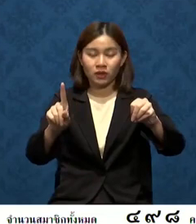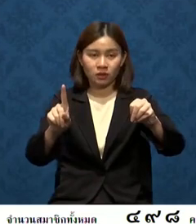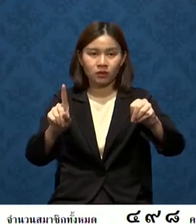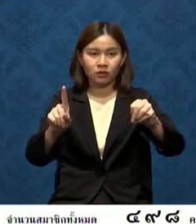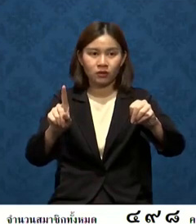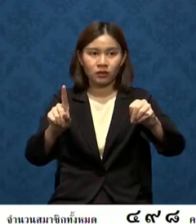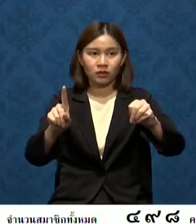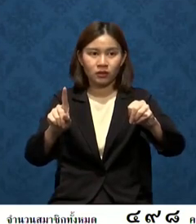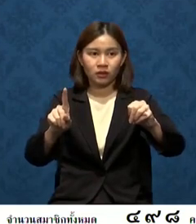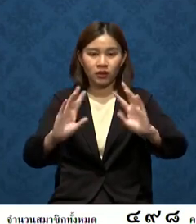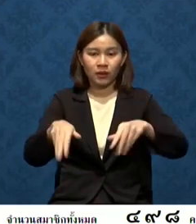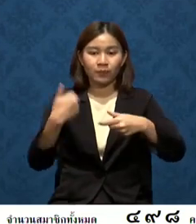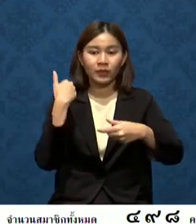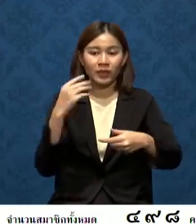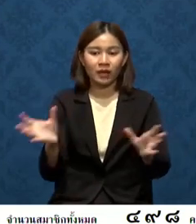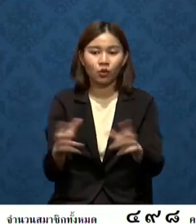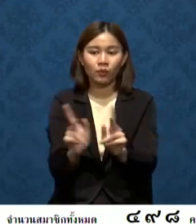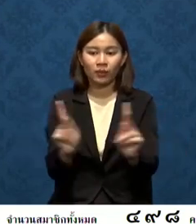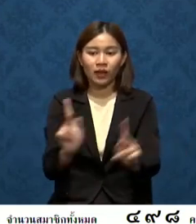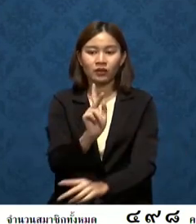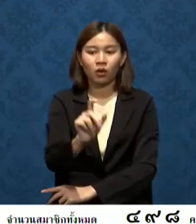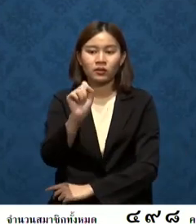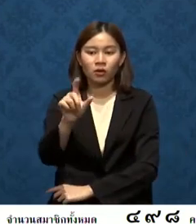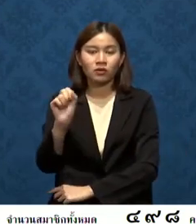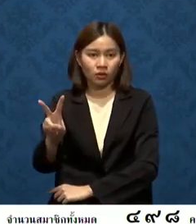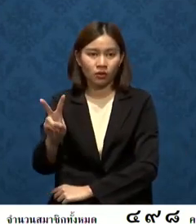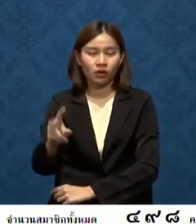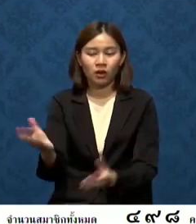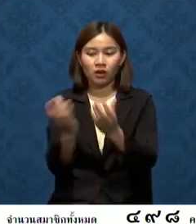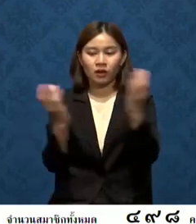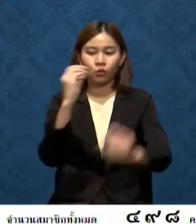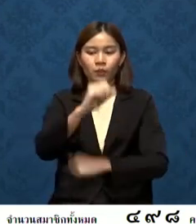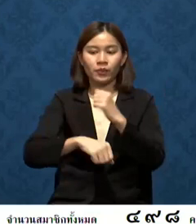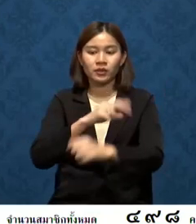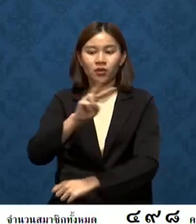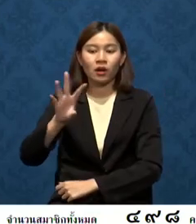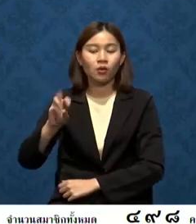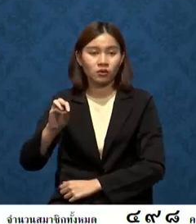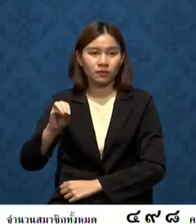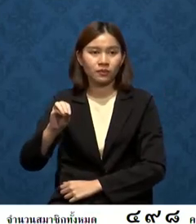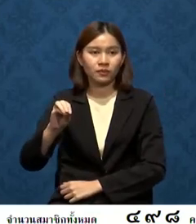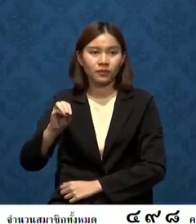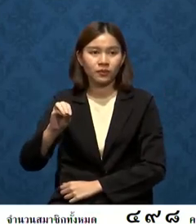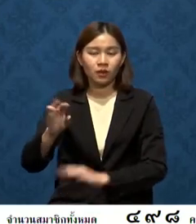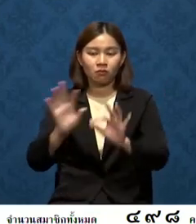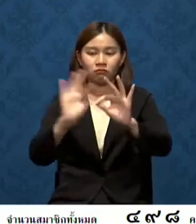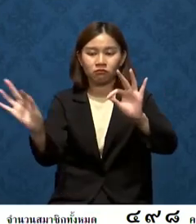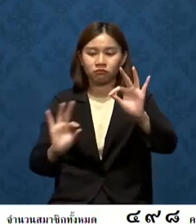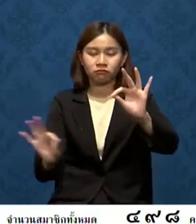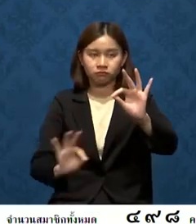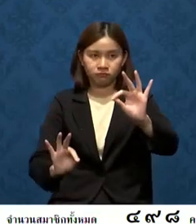ให้มีคณะกรรมการกสสและจำนวนปี 60เขียนขึ้น